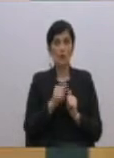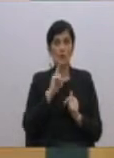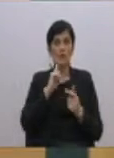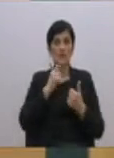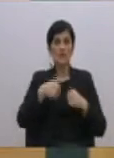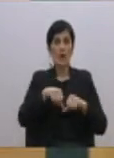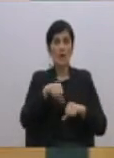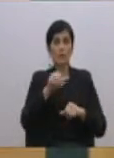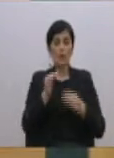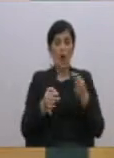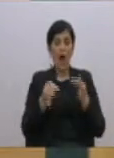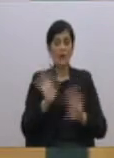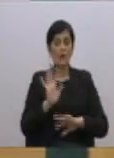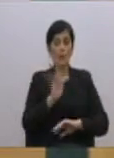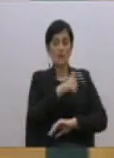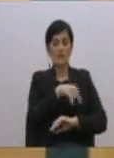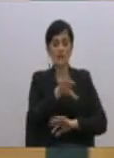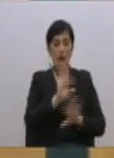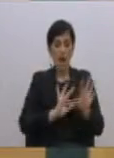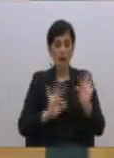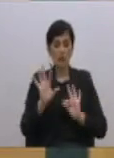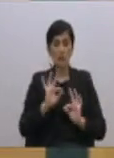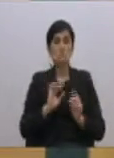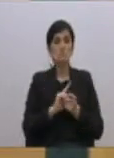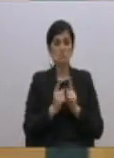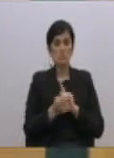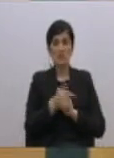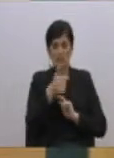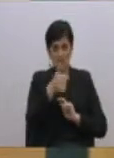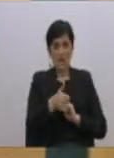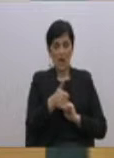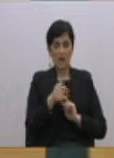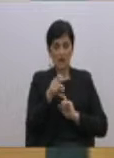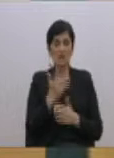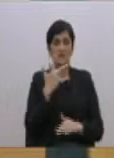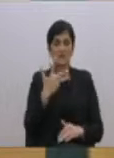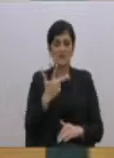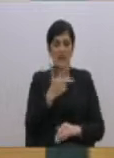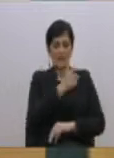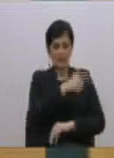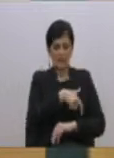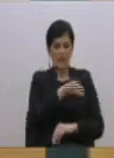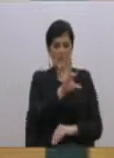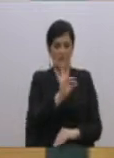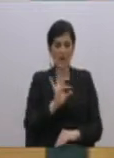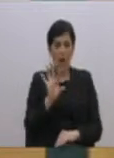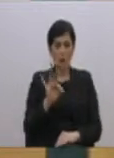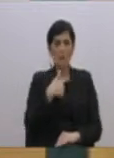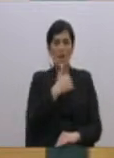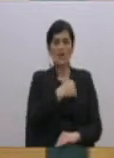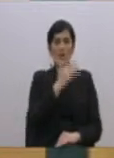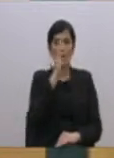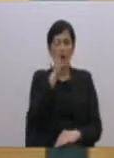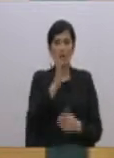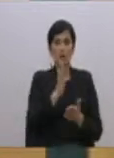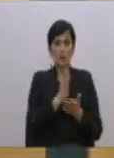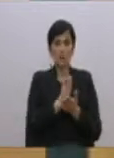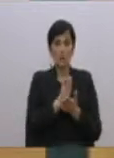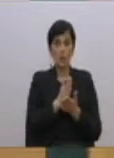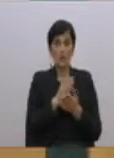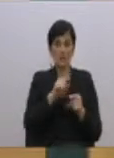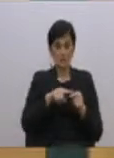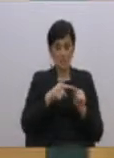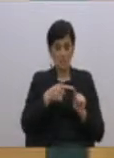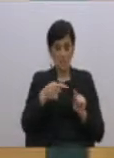cevrebis arceva. Da pirikit, argierom, gadaidga, nabigi, am martulepide, sa ikna arceului, mei medimaxrom, უახლოეს